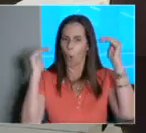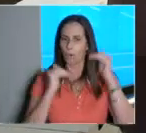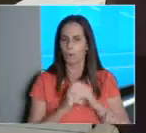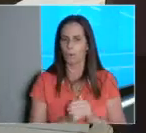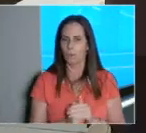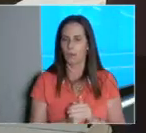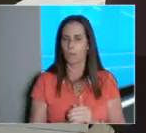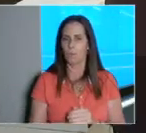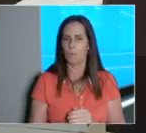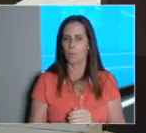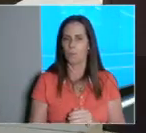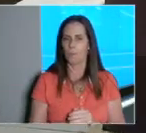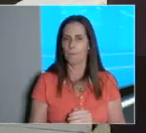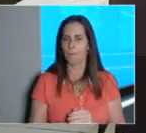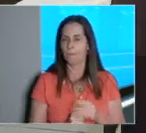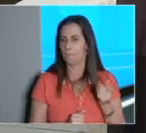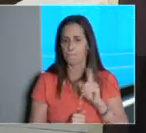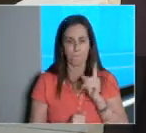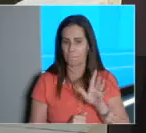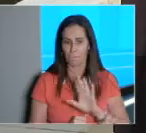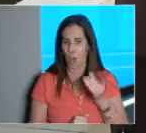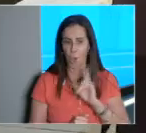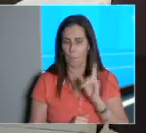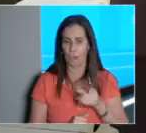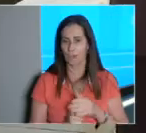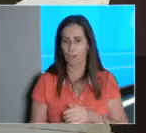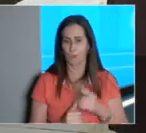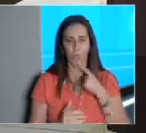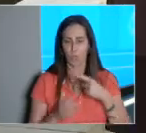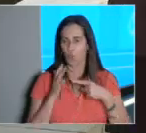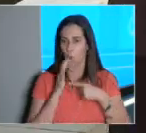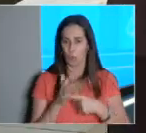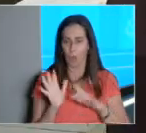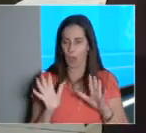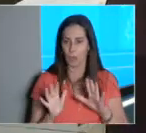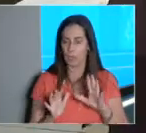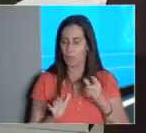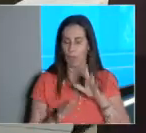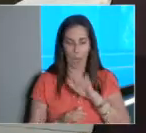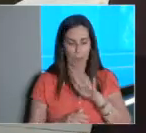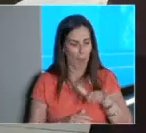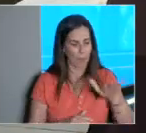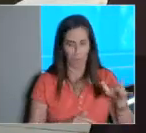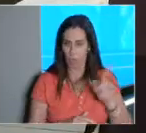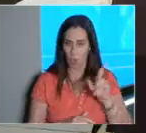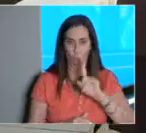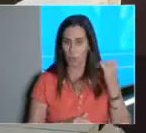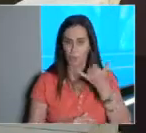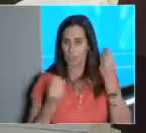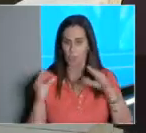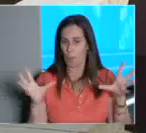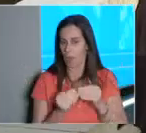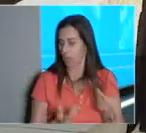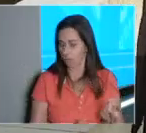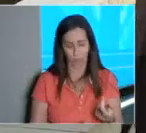אוקיי. שהנושאים לא בהכרח, שהם לקחת, מנסים אני, לקדם אני אתן לך אותם. משל מעולם הבישול, אם אני לוקח הרבה תבלינים מאוד איכותיים מחבר,